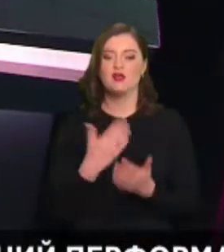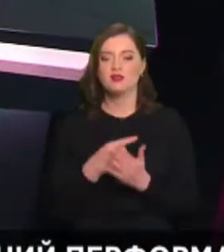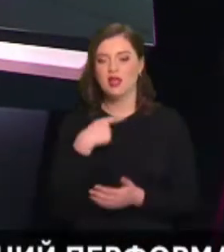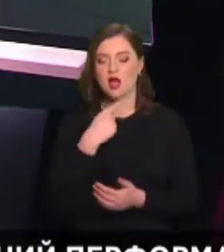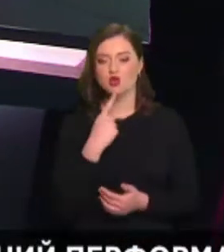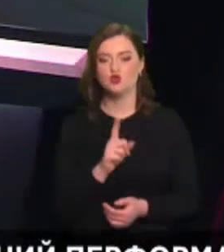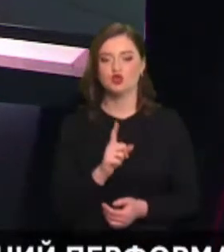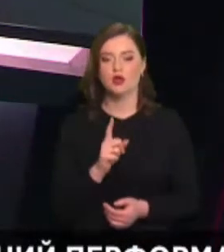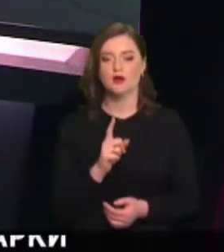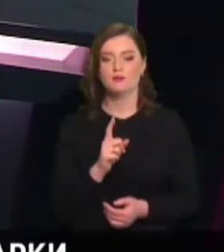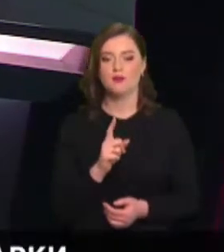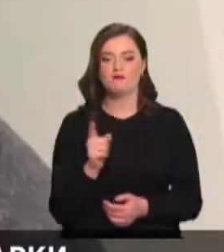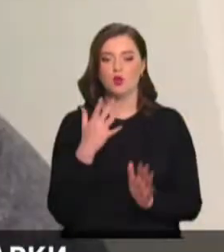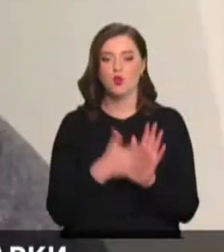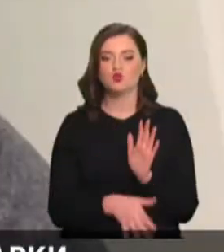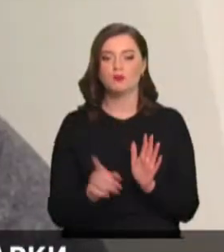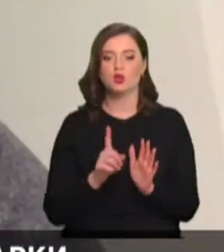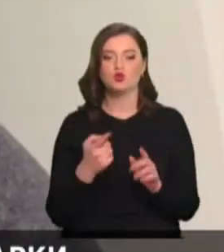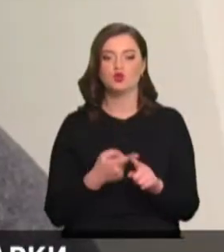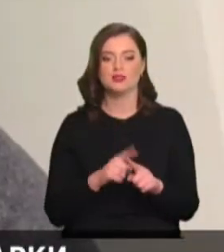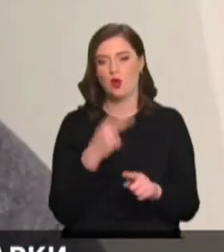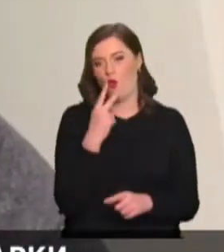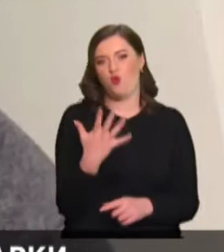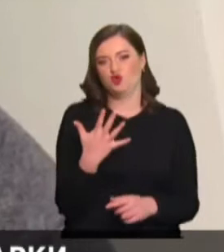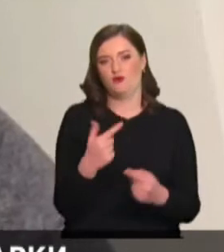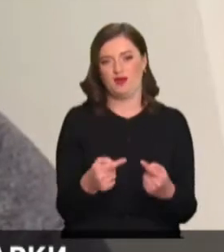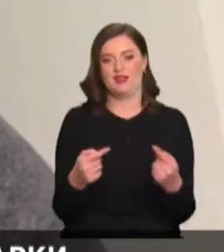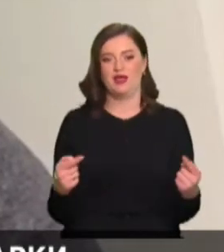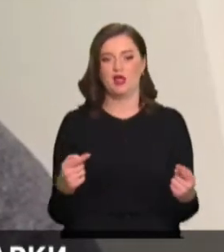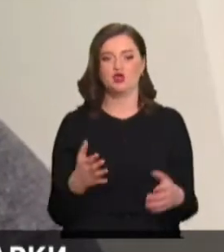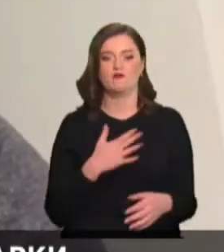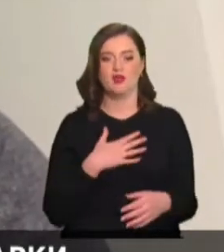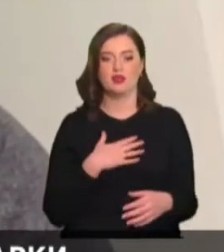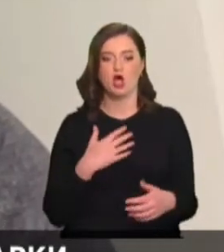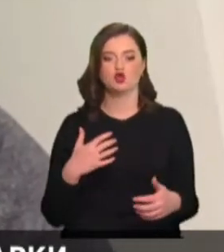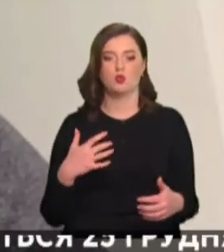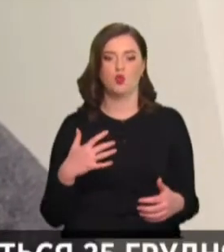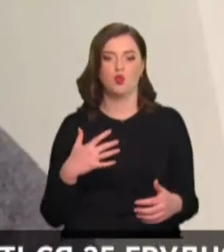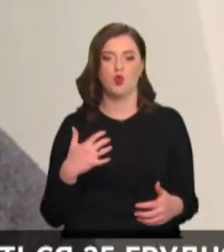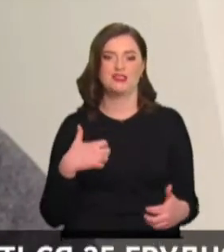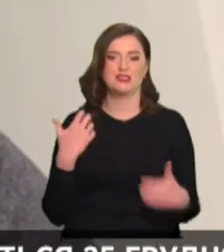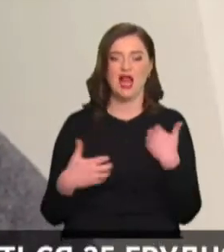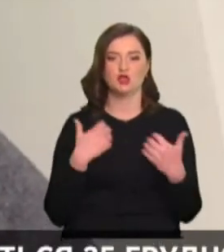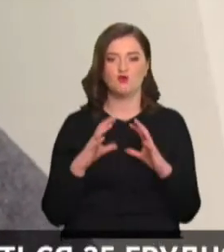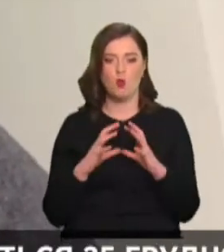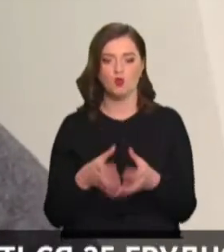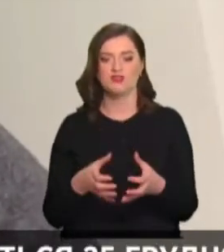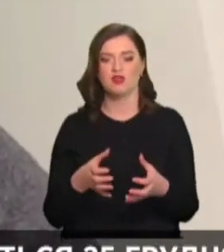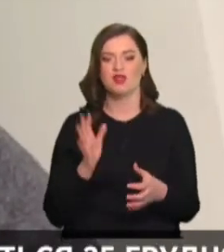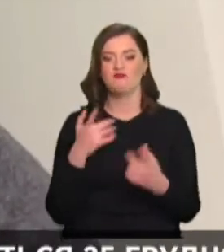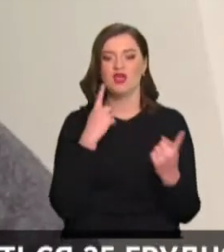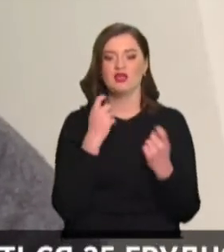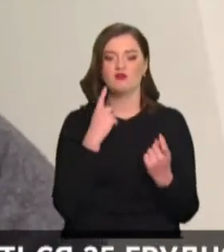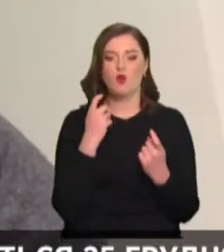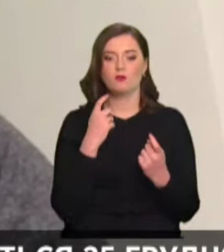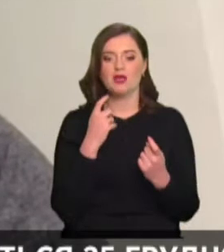ви розумієте, що це є такі очевидні речі. В нашому стресовому світі і у інформаційному ері,